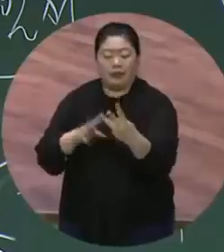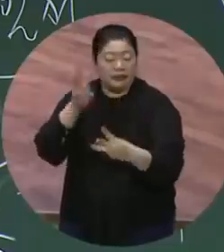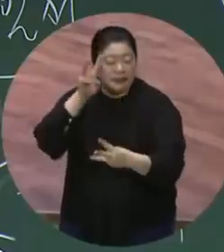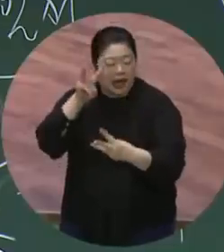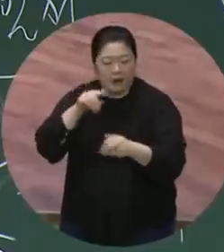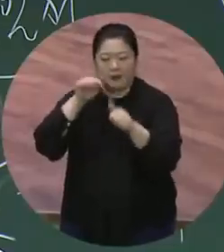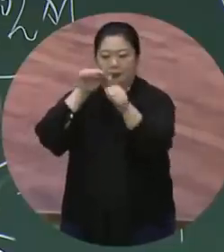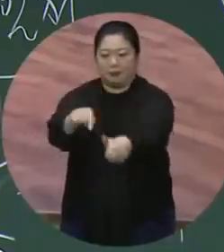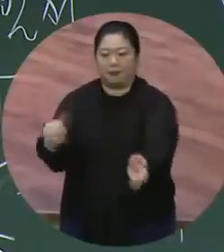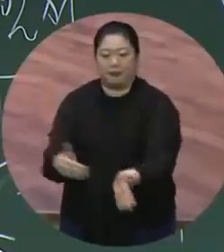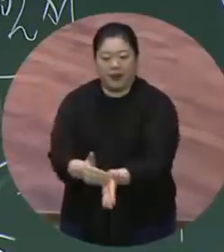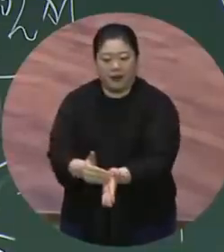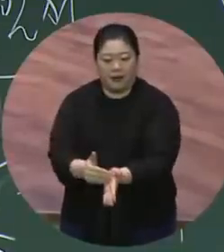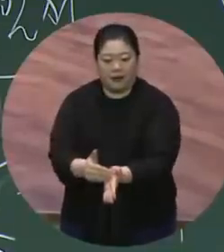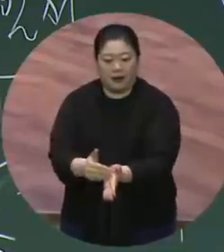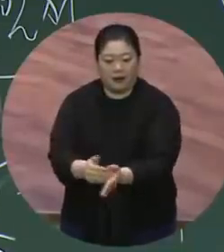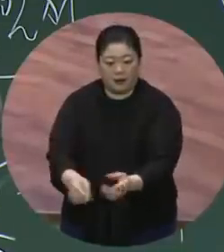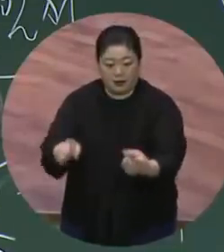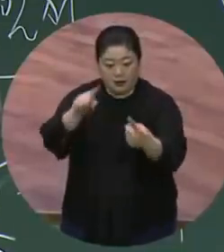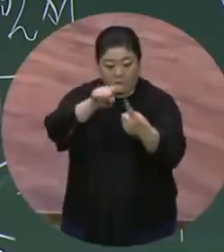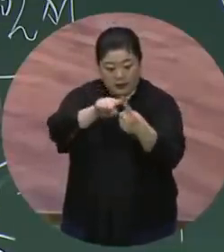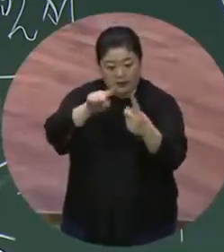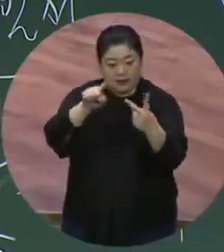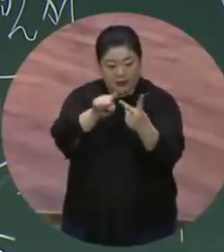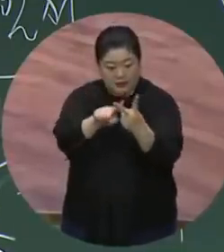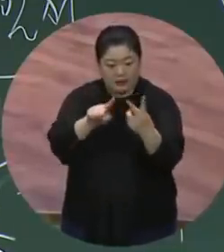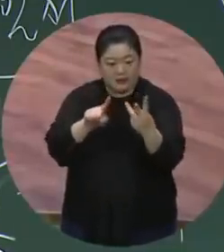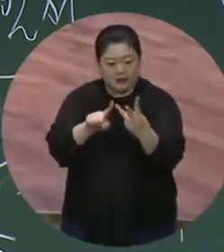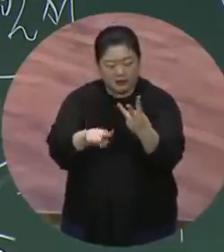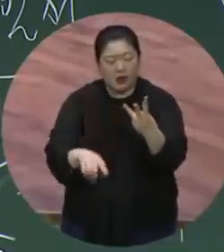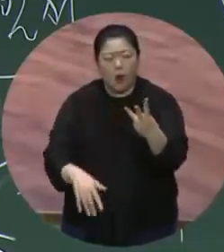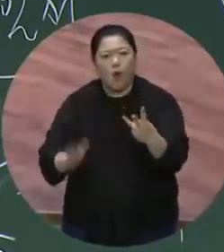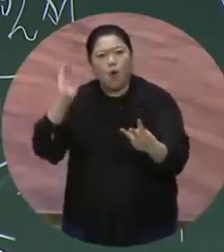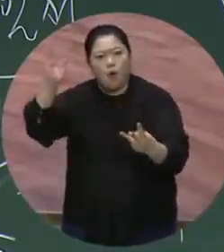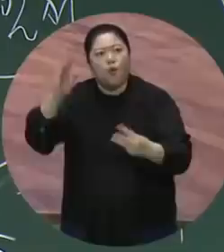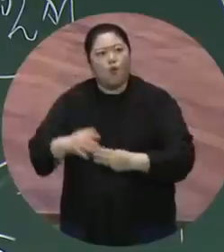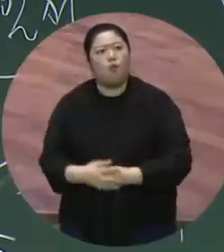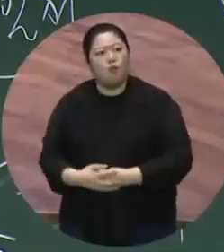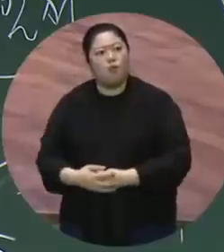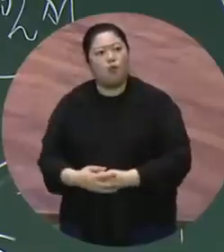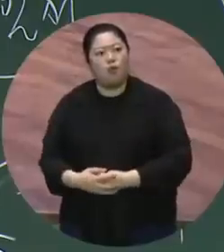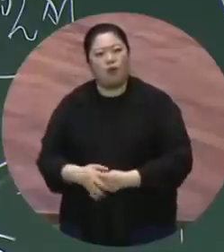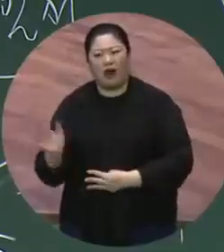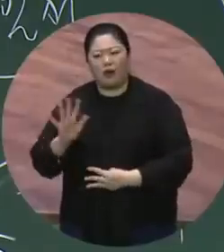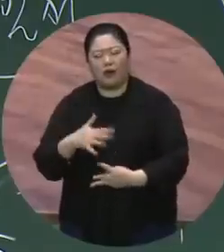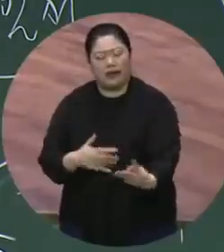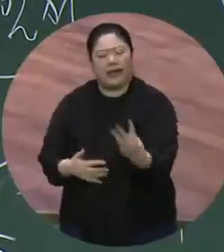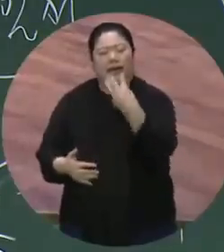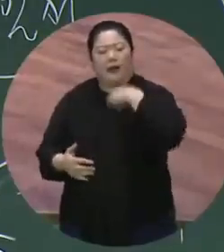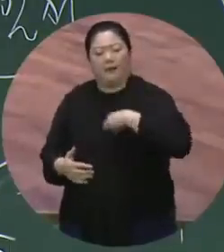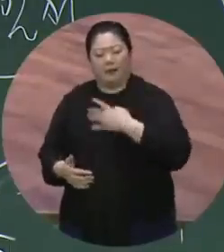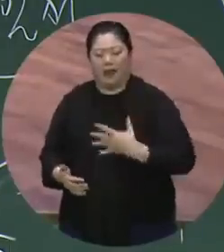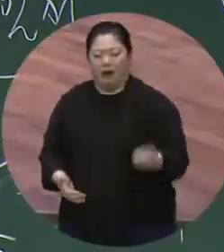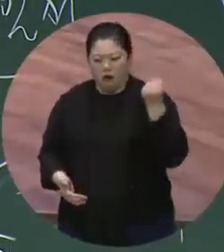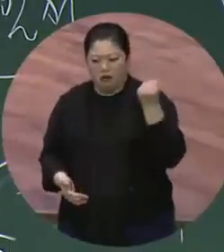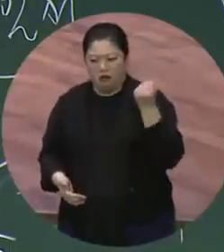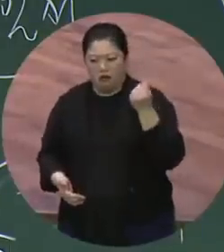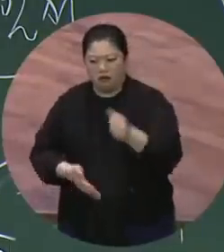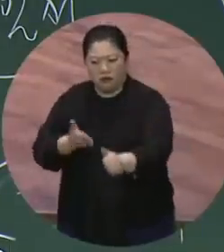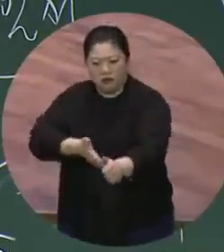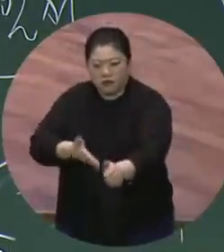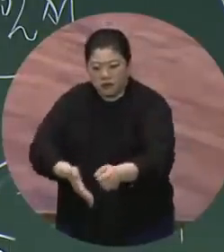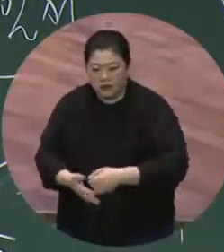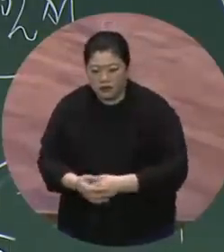말씀 주셨는데, 이 말씀이 누구보다도 나의 것이 되게 하여 주옵소서. 하나님 말씀에 절대 순종하게 하여